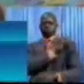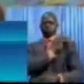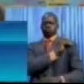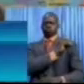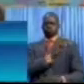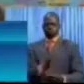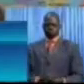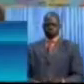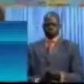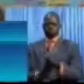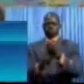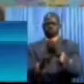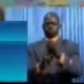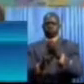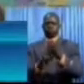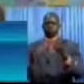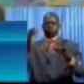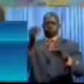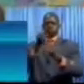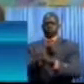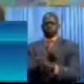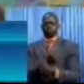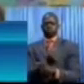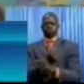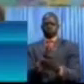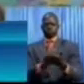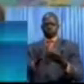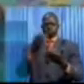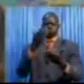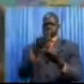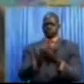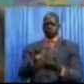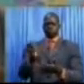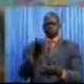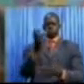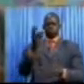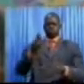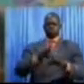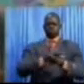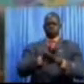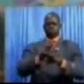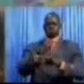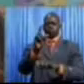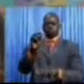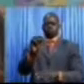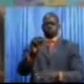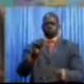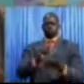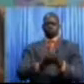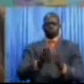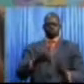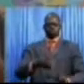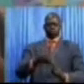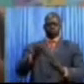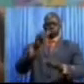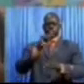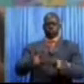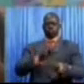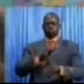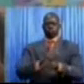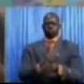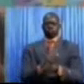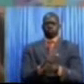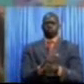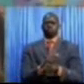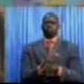a eu mention très bien, 16 sur 20. Donc C'est un excellent travail.